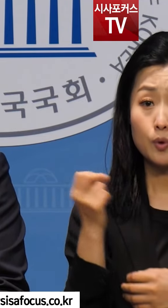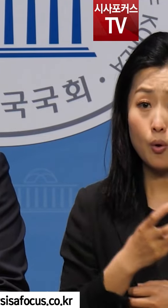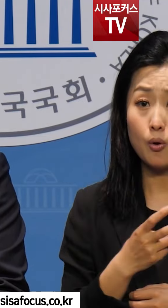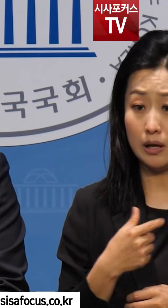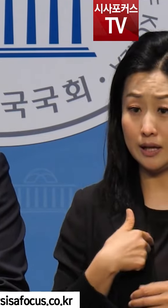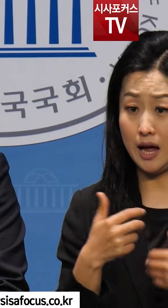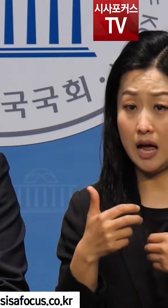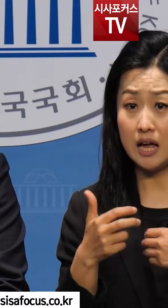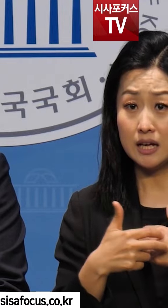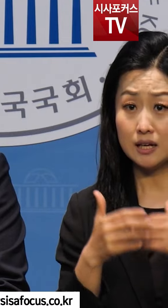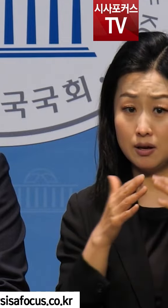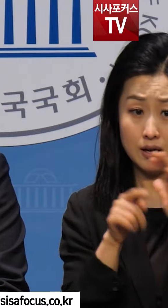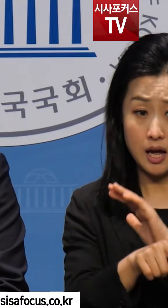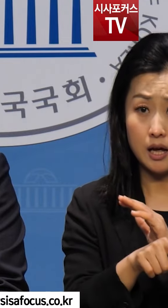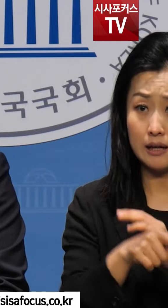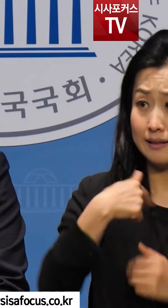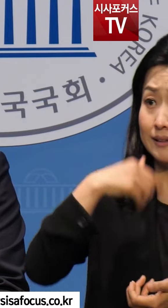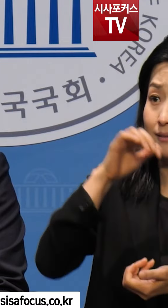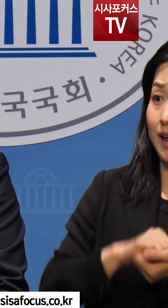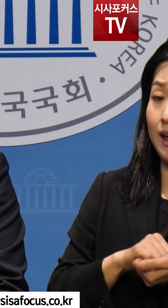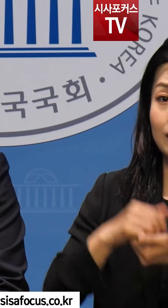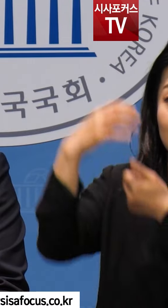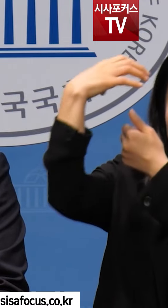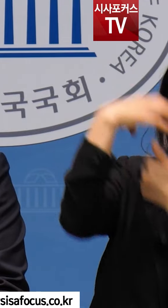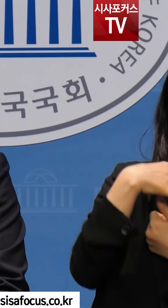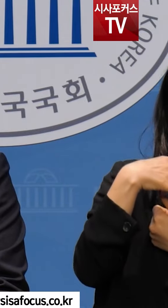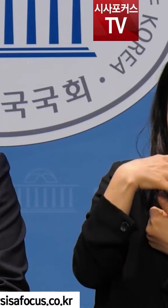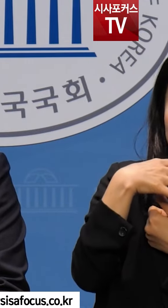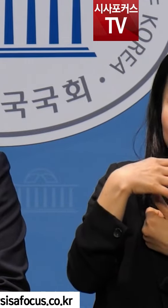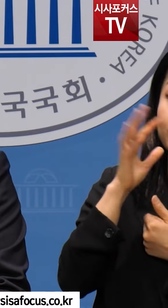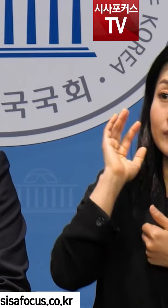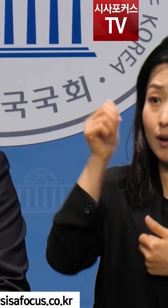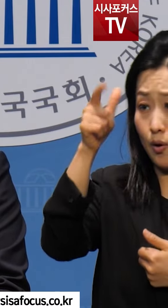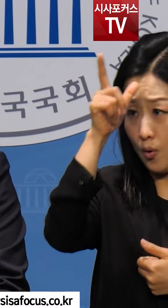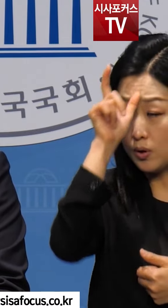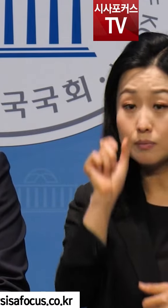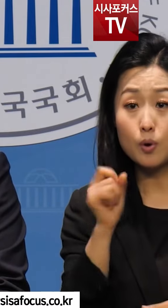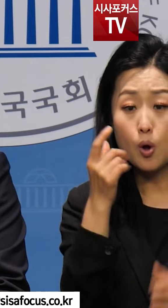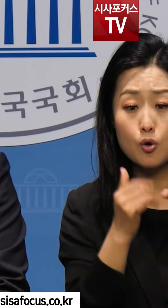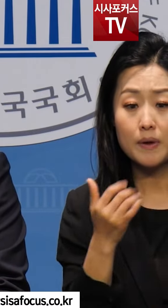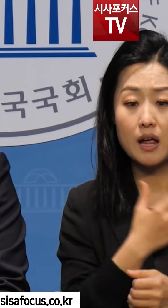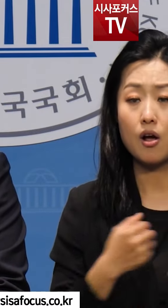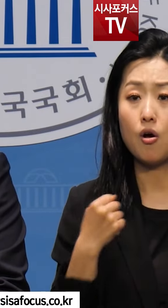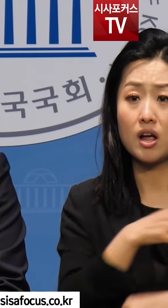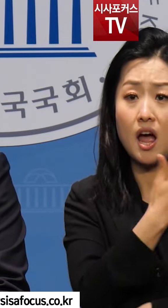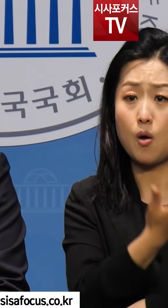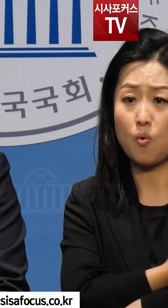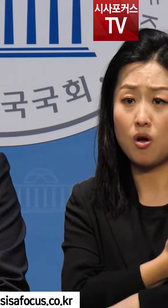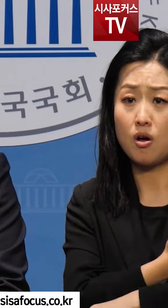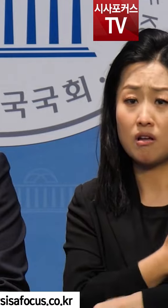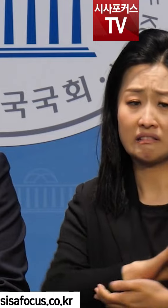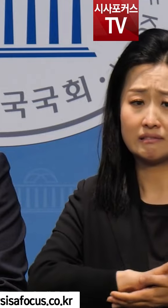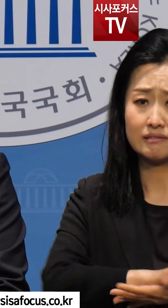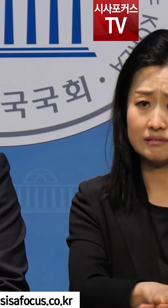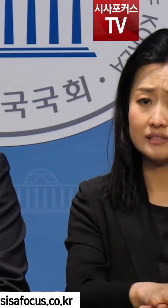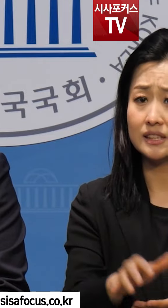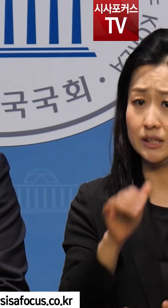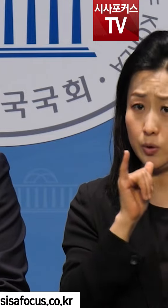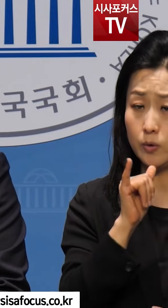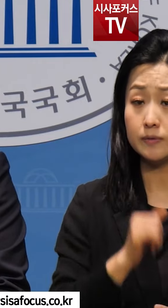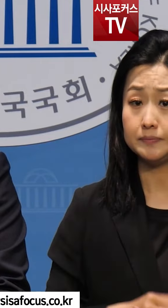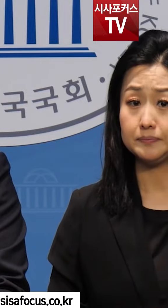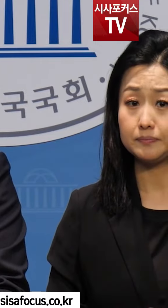이용 제한을 강요하고 있습니다. 권력자의 아집으로 국민의 건강권을 벼랑 끝으로 몰아놓고